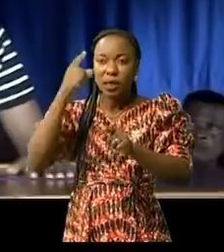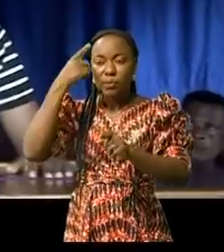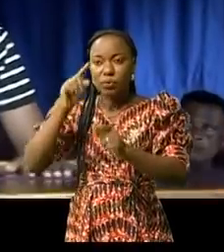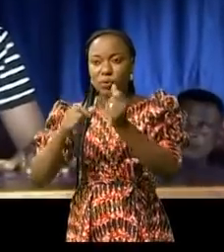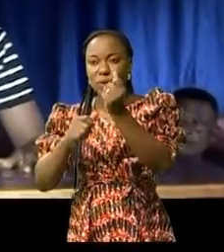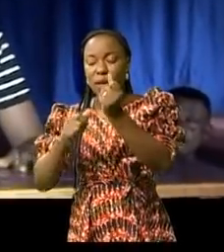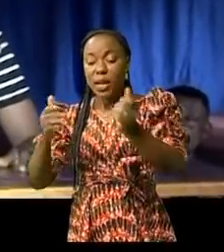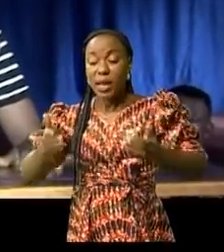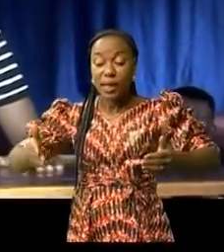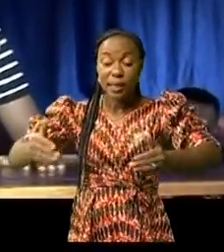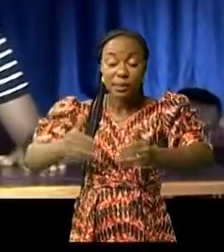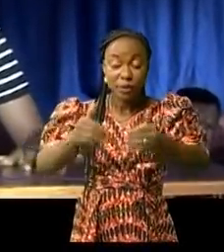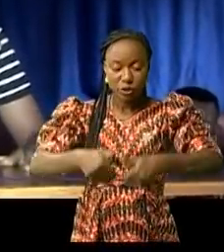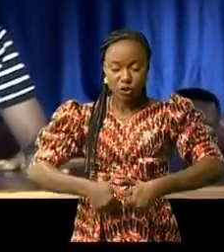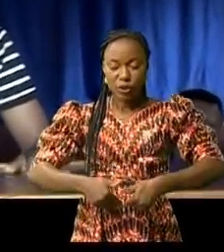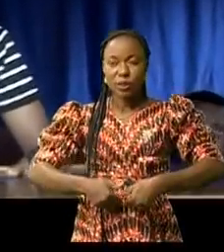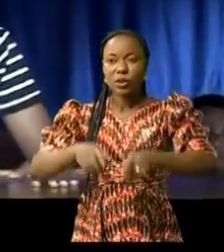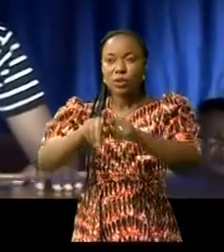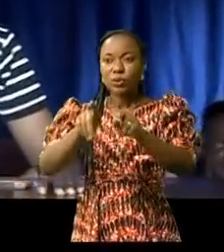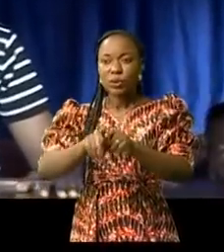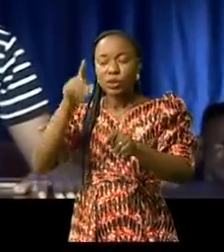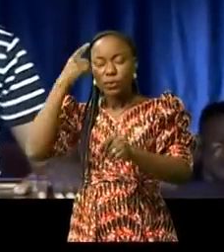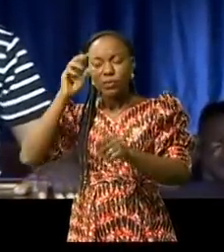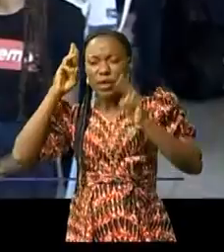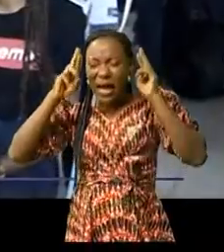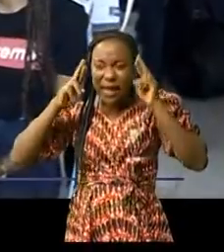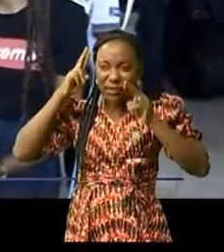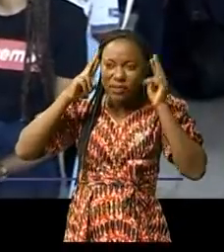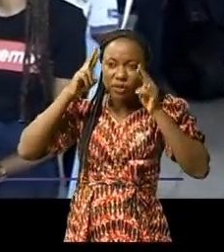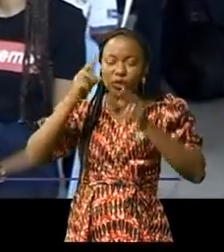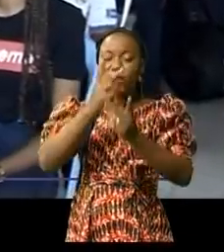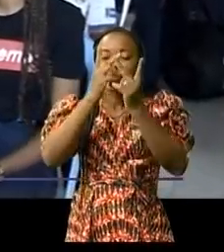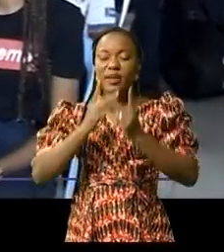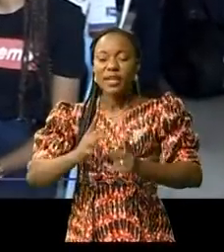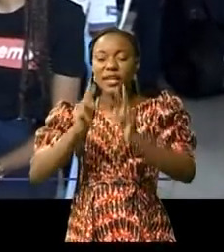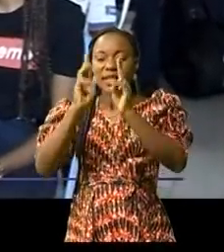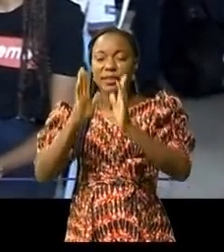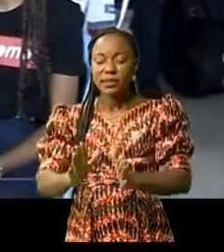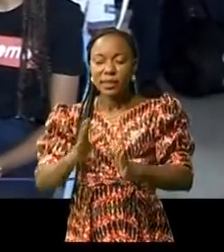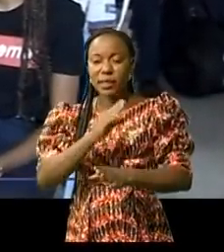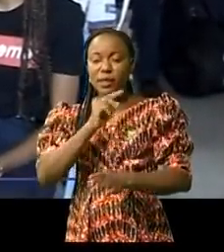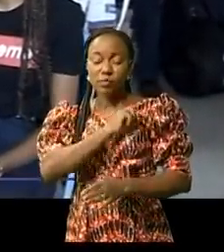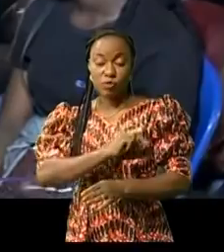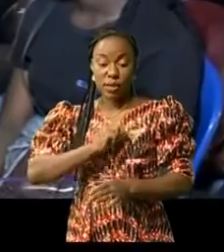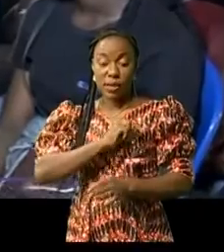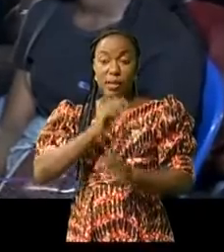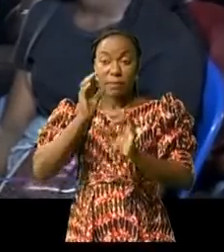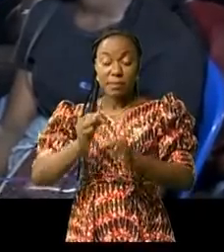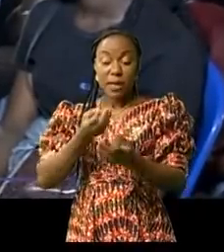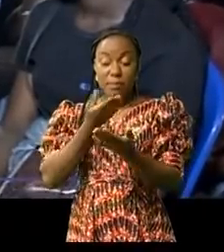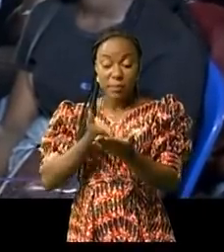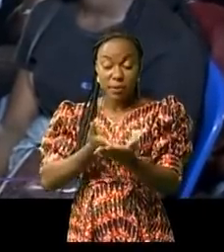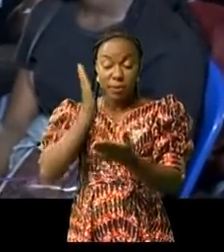l'encadrement de cette jeunesse est basé sur l'intériorisation des valeurs chrétiennes et morale faire preuve de bonne moralité